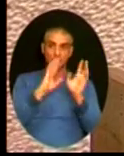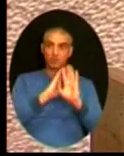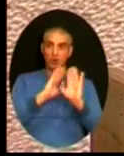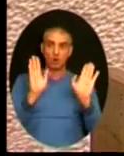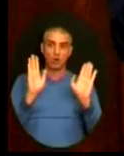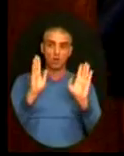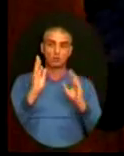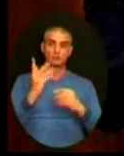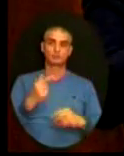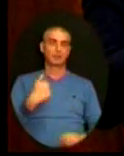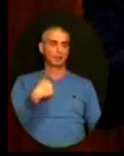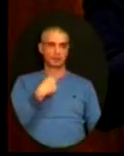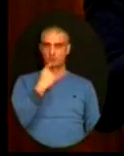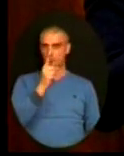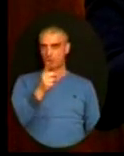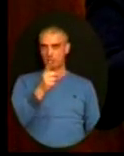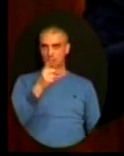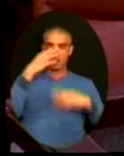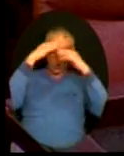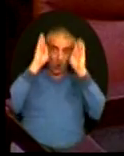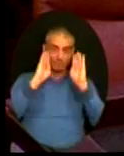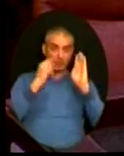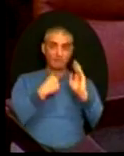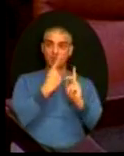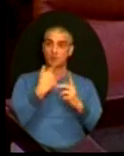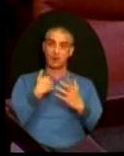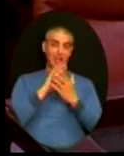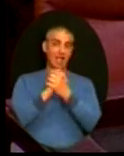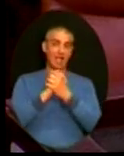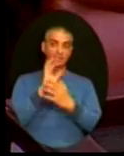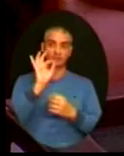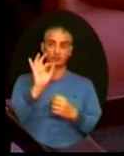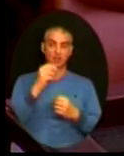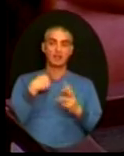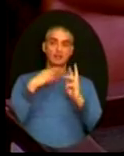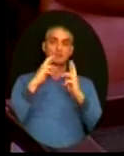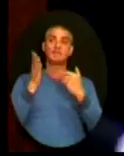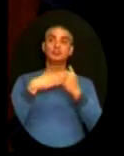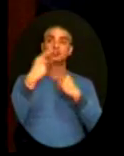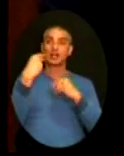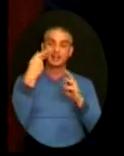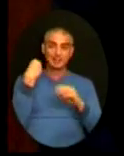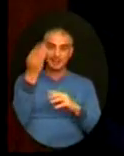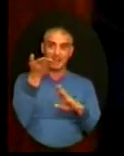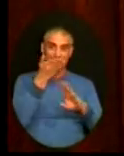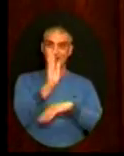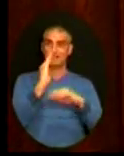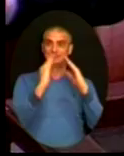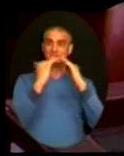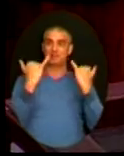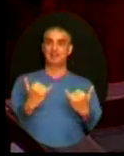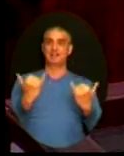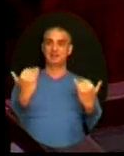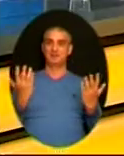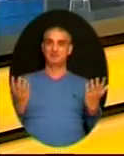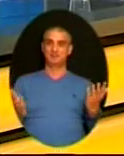תלמדו. אני אומר לך, אופיר, אומר לך כחבר, אני מקווה שאשתך תיתן לך להיכנס הבית היום.